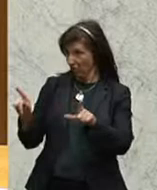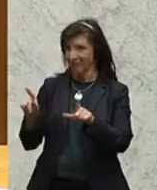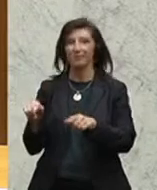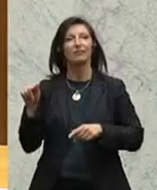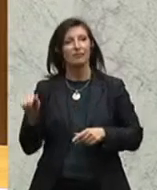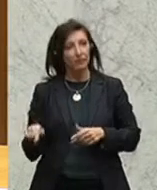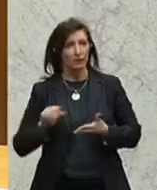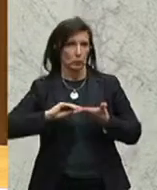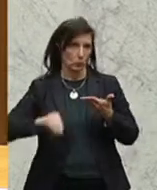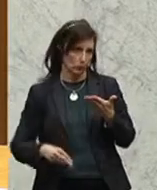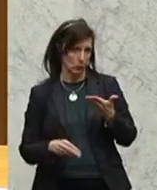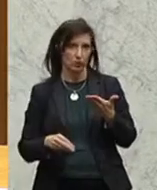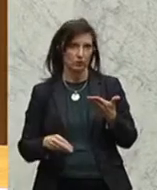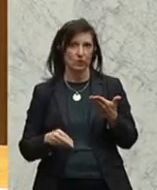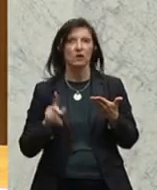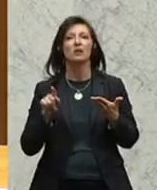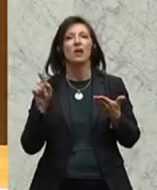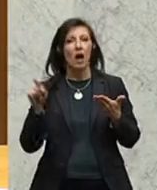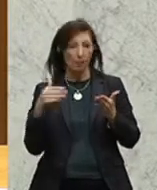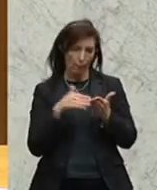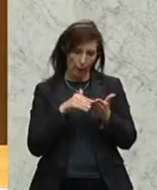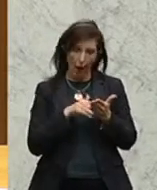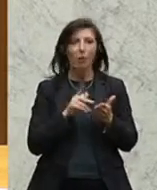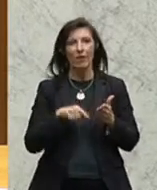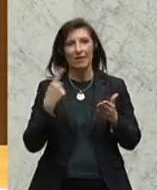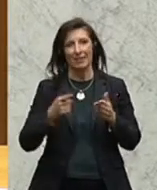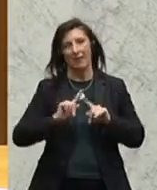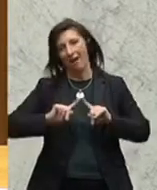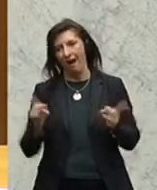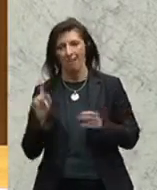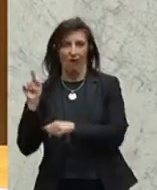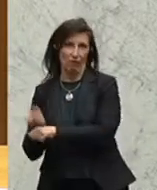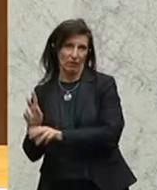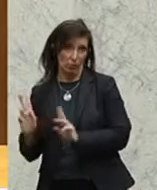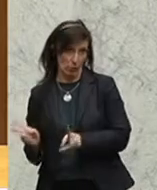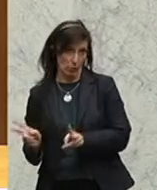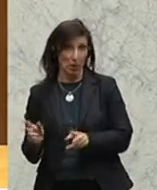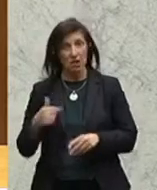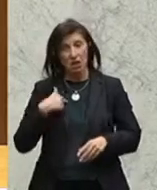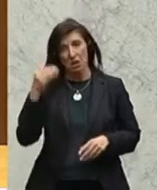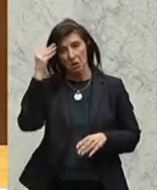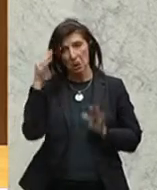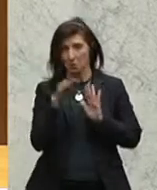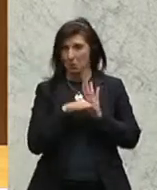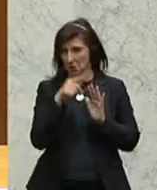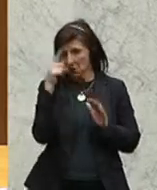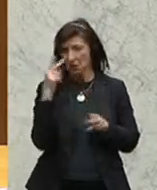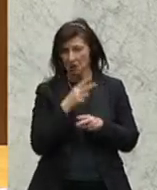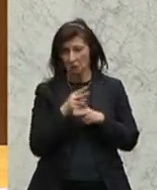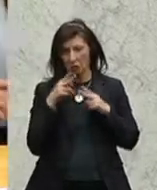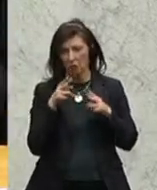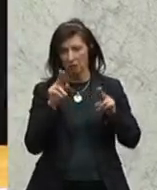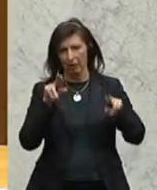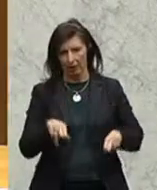Austausch dieser Subanbieter vornehmen zu können, ist eine vernünftige Regelung. Ich glaube, ein sinnvolles Gesetz und ein richtiger Weg.